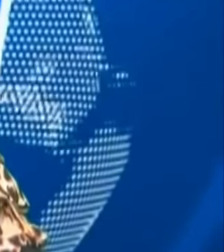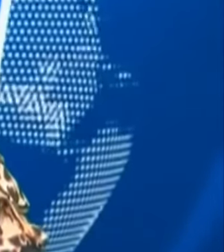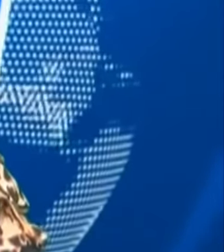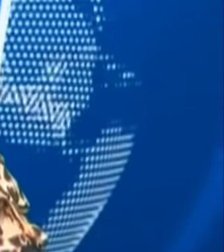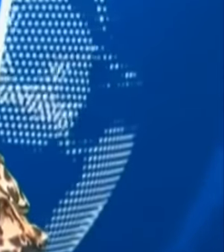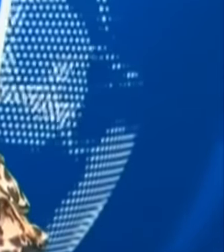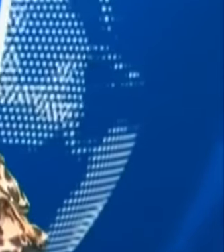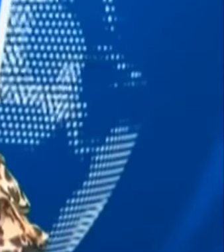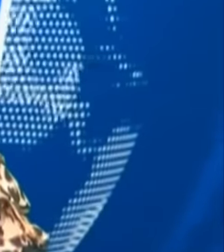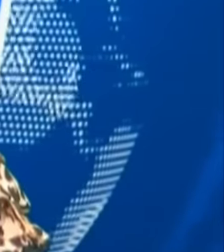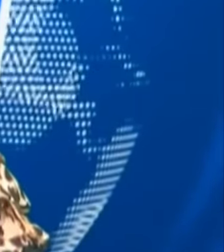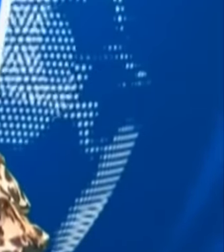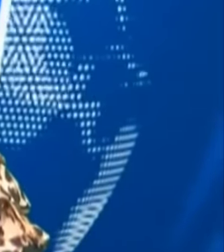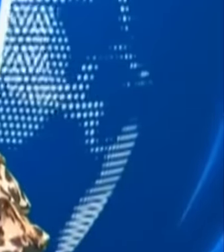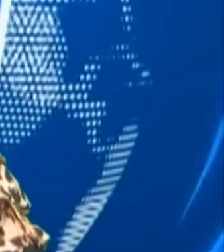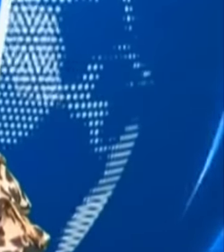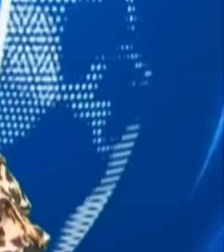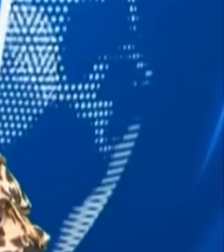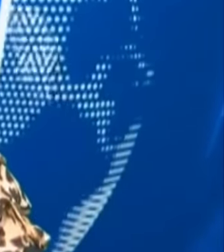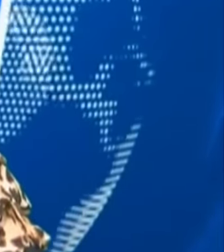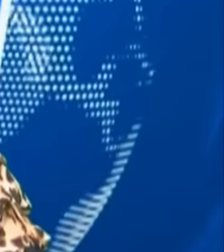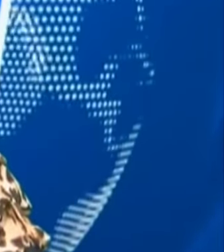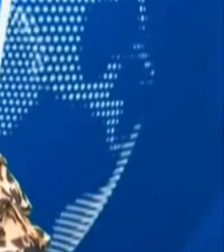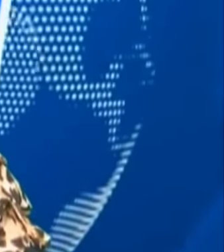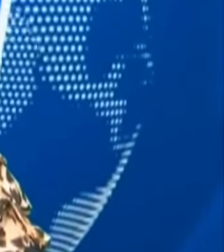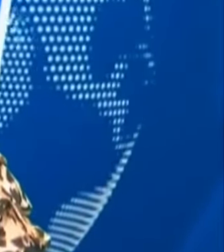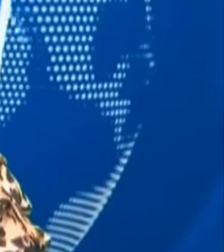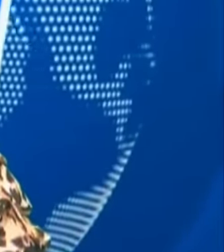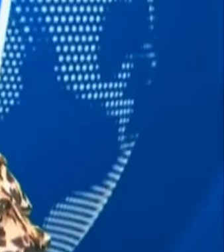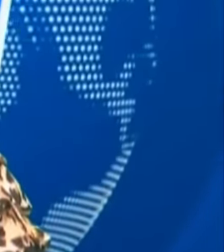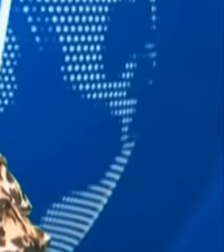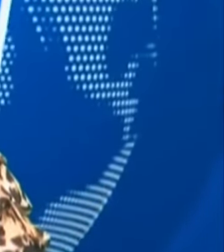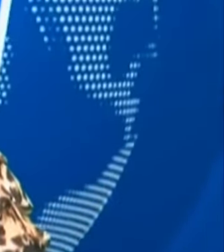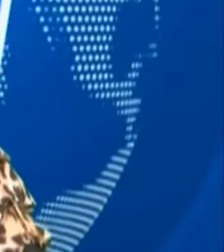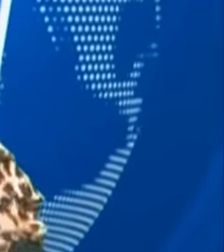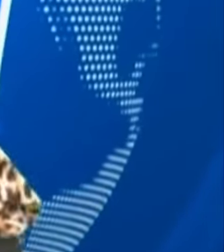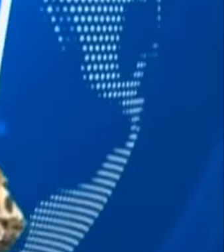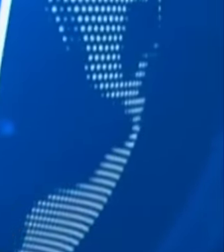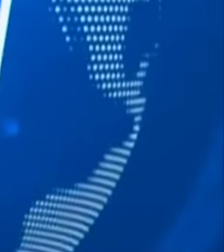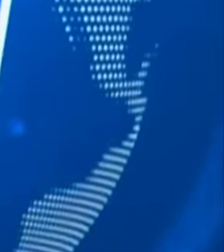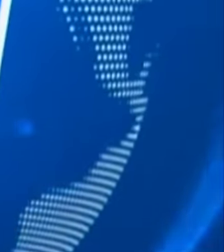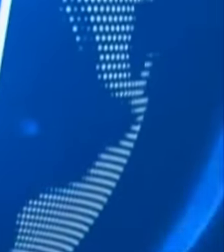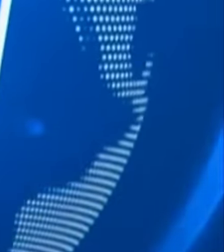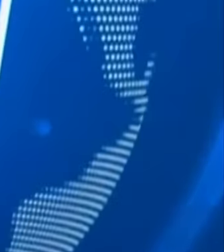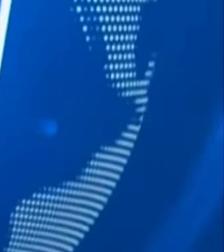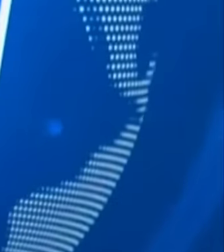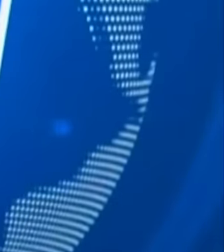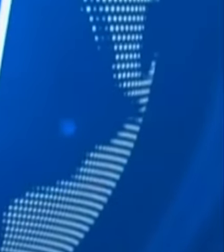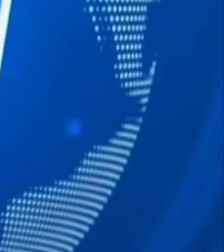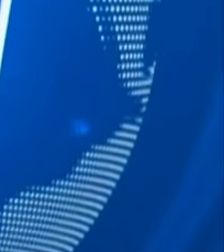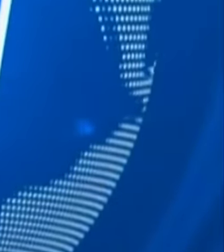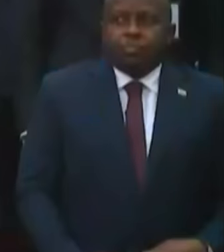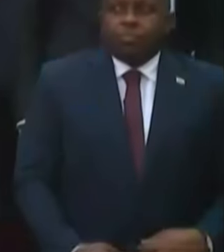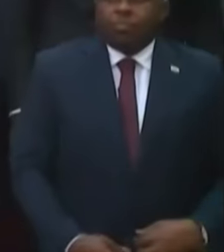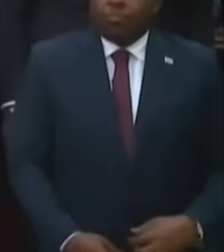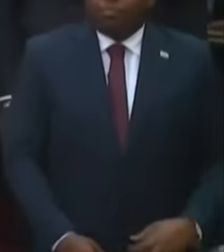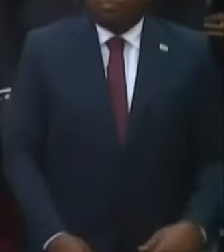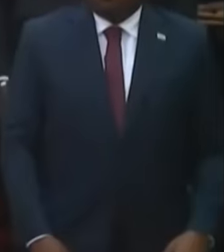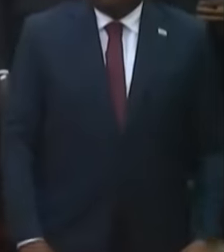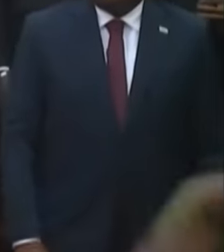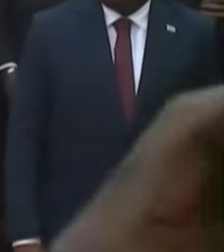du chef de l'État Félix Antoine Tshisekedi Tshilombo. Suivez les détails dans ce reportage.